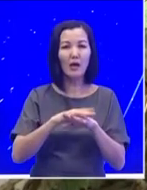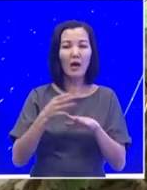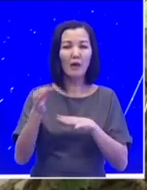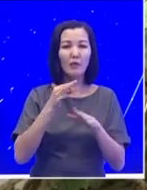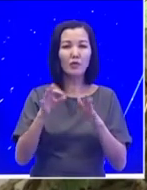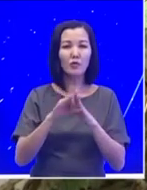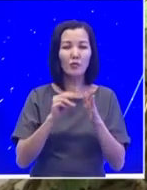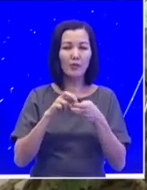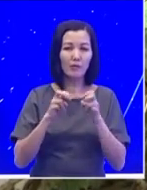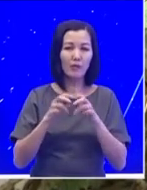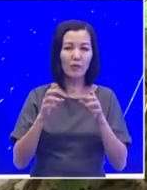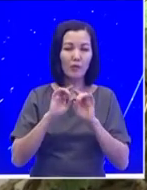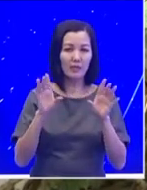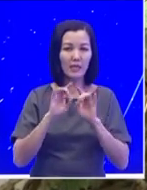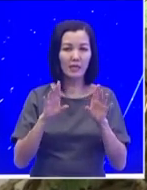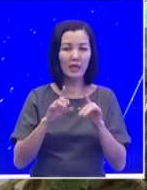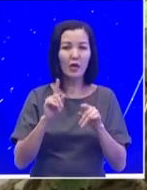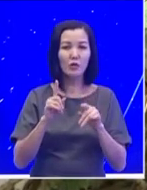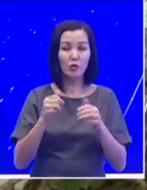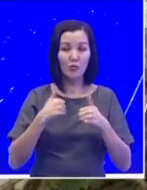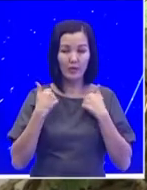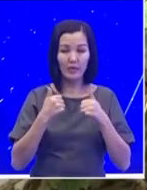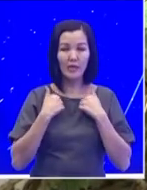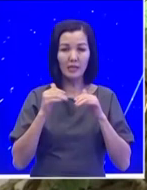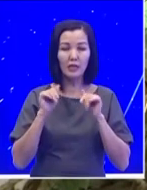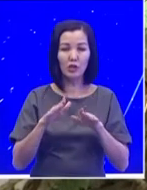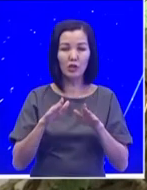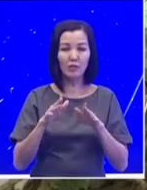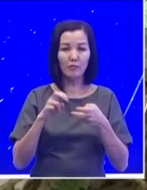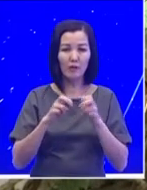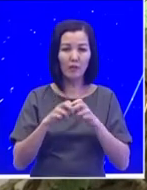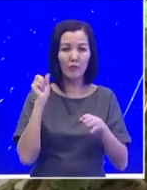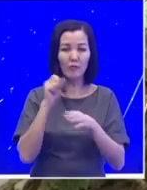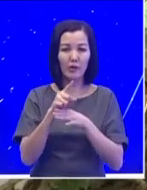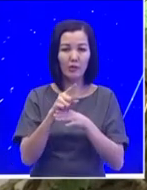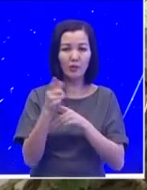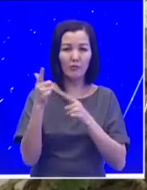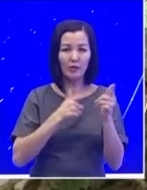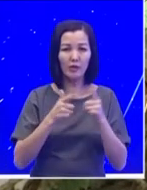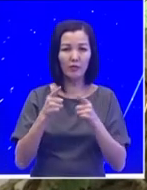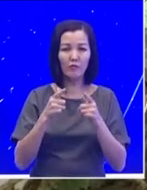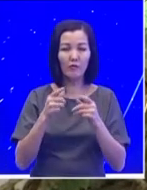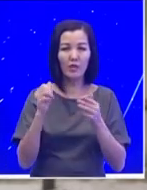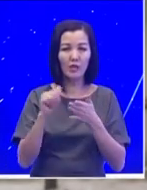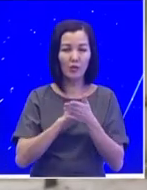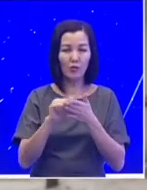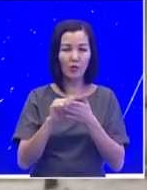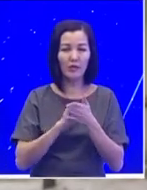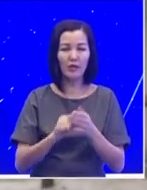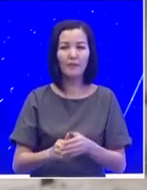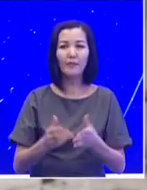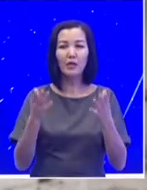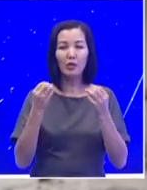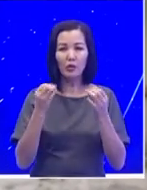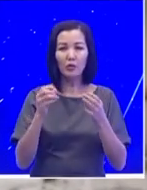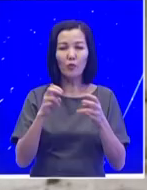со своей проблемой. Он сказал, что постарается помочь решить проблему и поручил подготовить дефектный акт. Еще одна